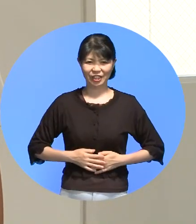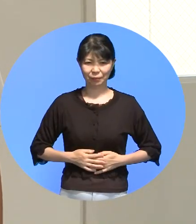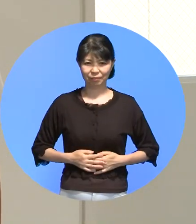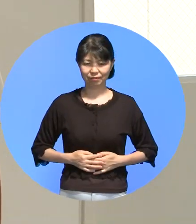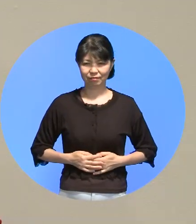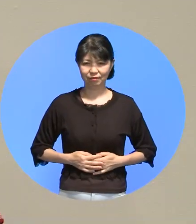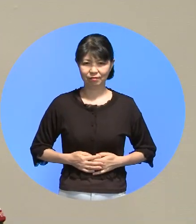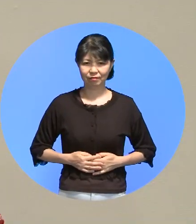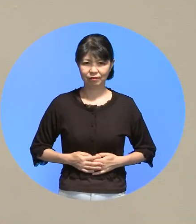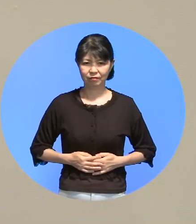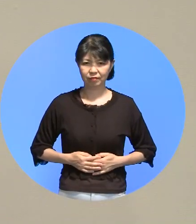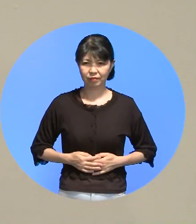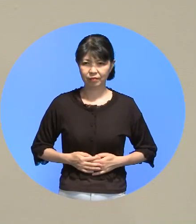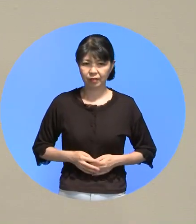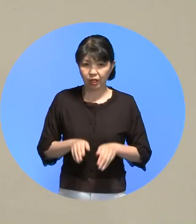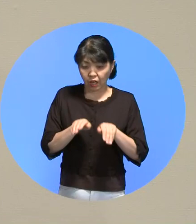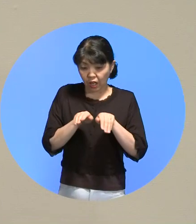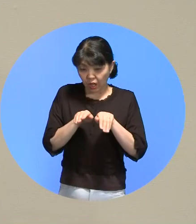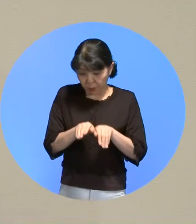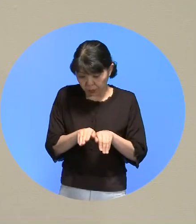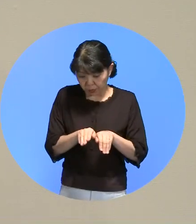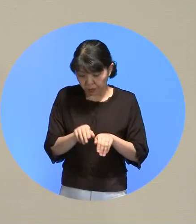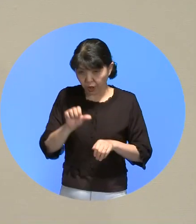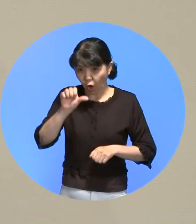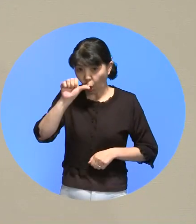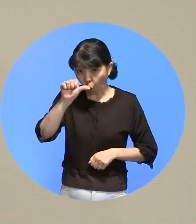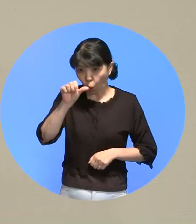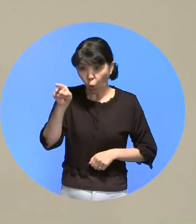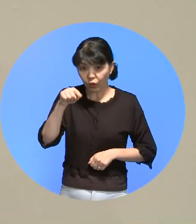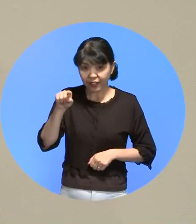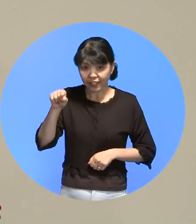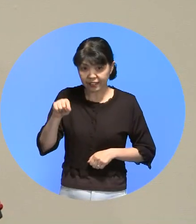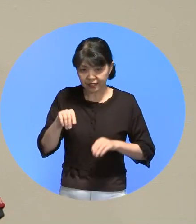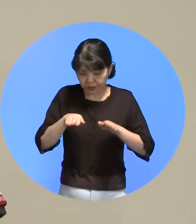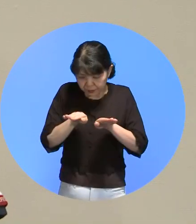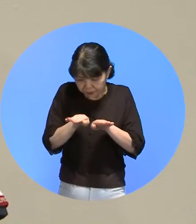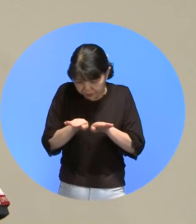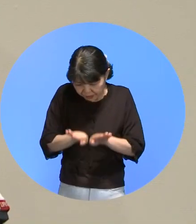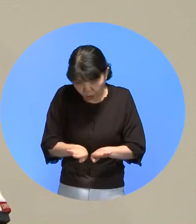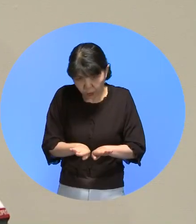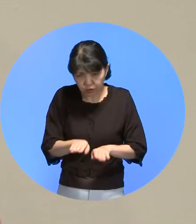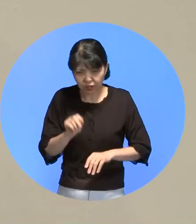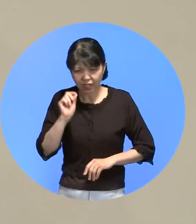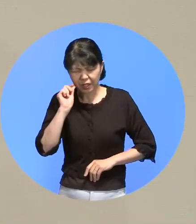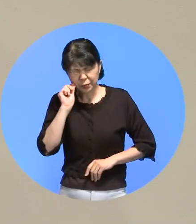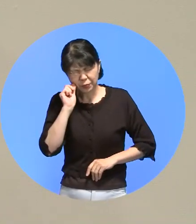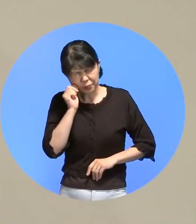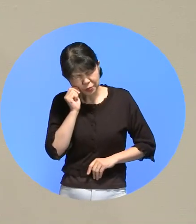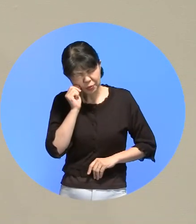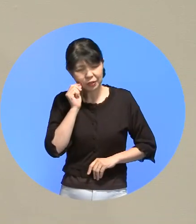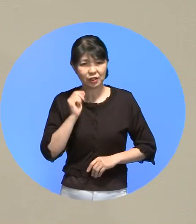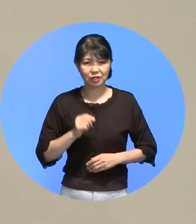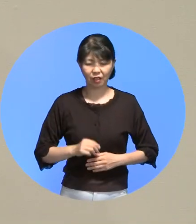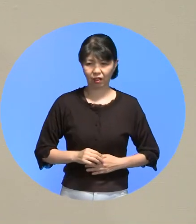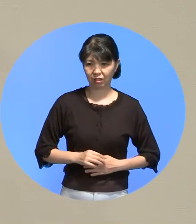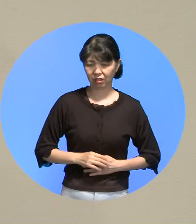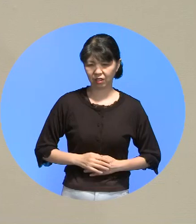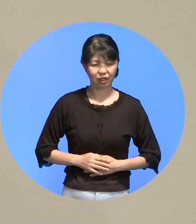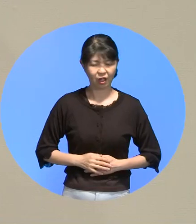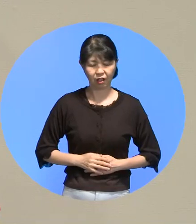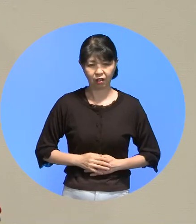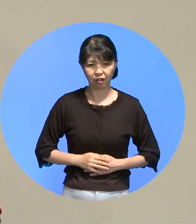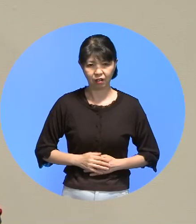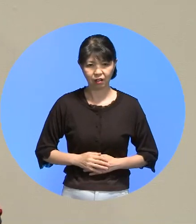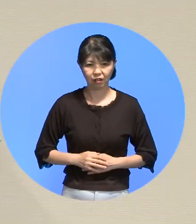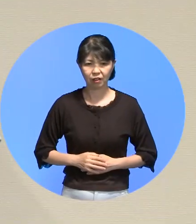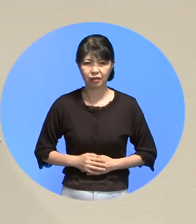です。 心配そうしの時の5センチへこますのはちょっと難し